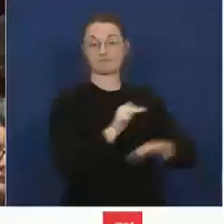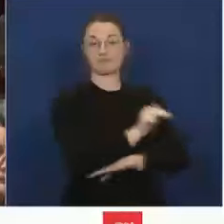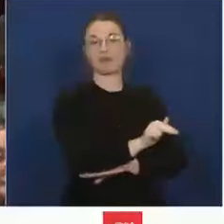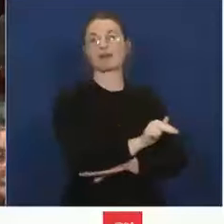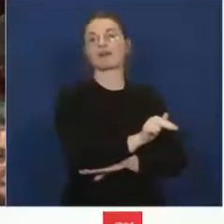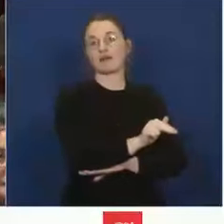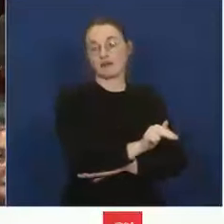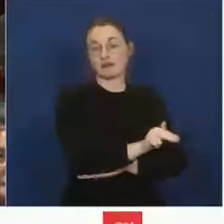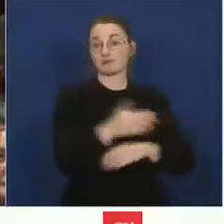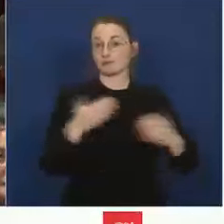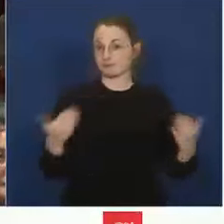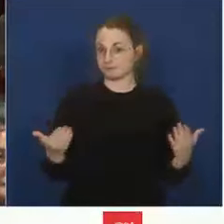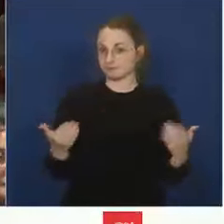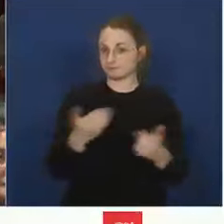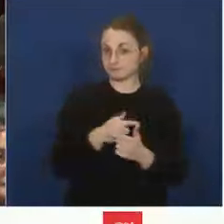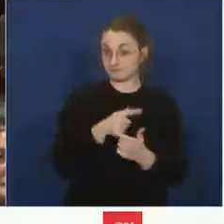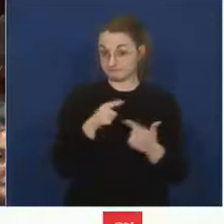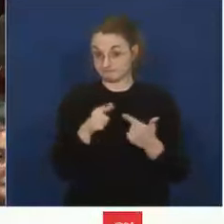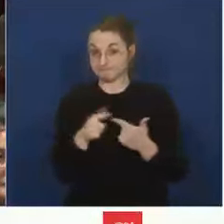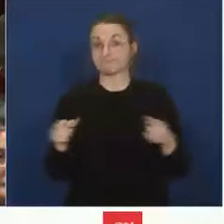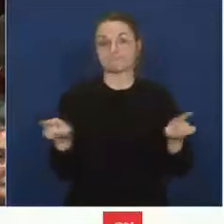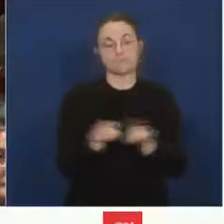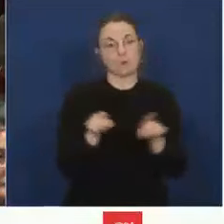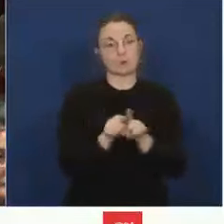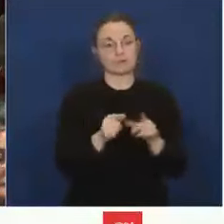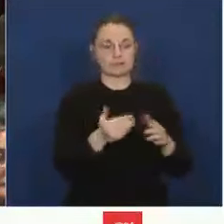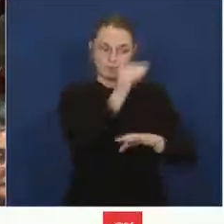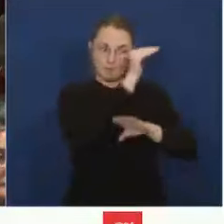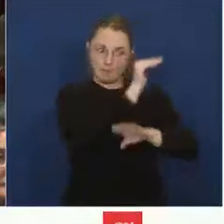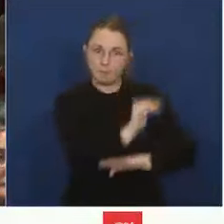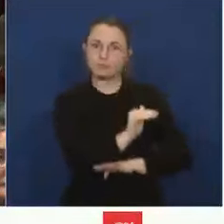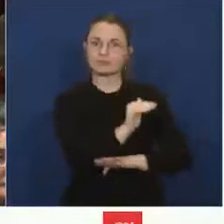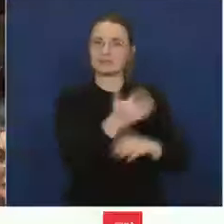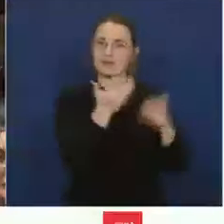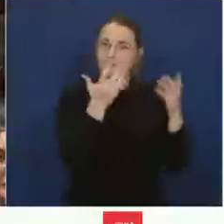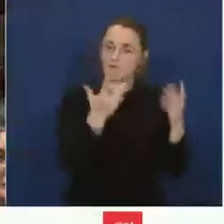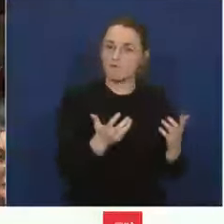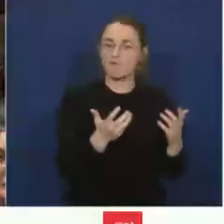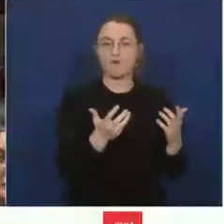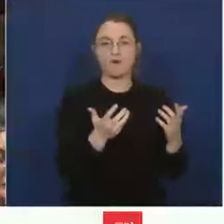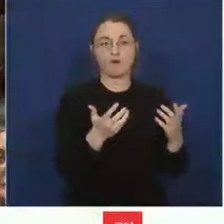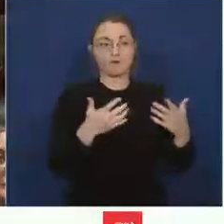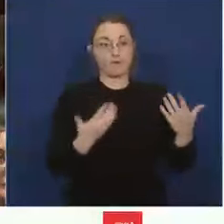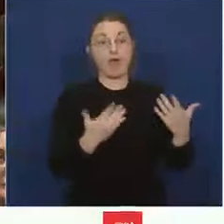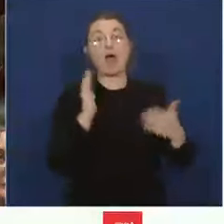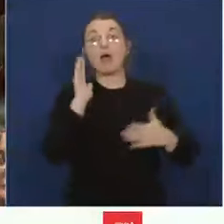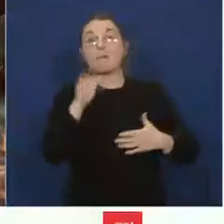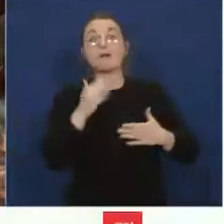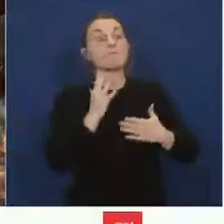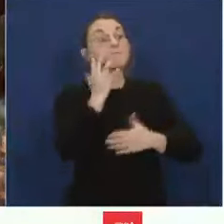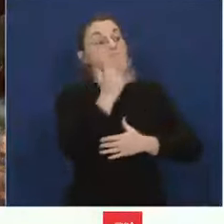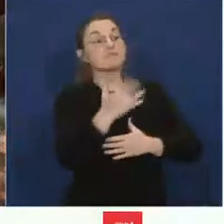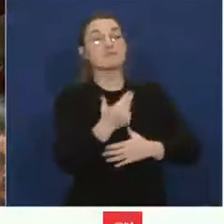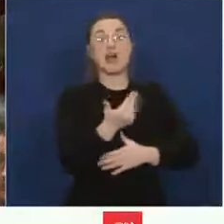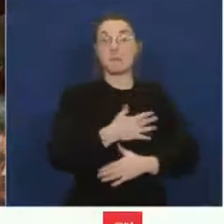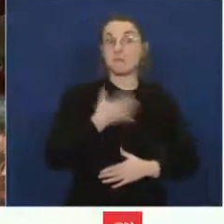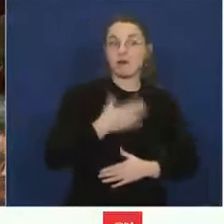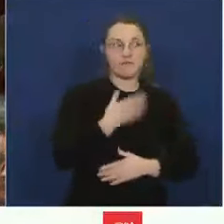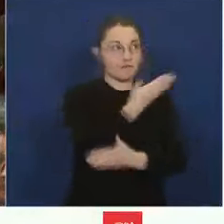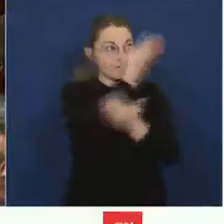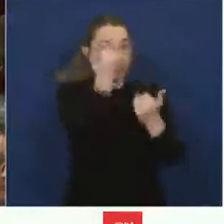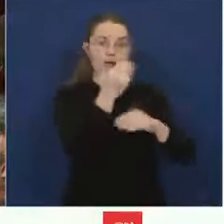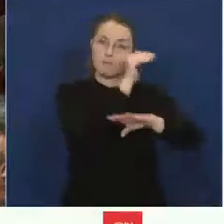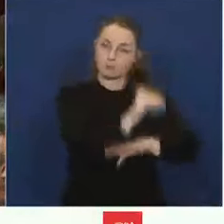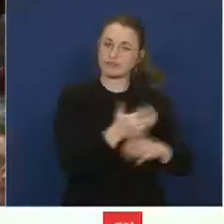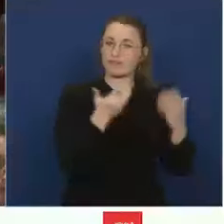Considérant la nécessité de protéger cet élément architectural, quel qu'en soit l'usage futur, et l'opportunité